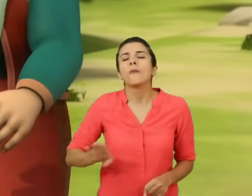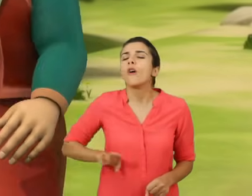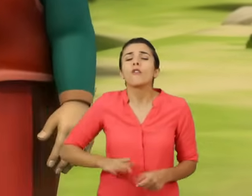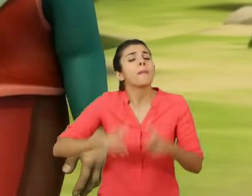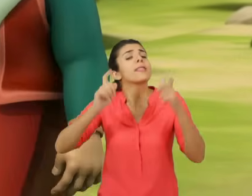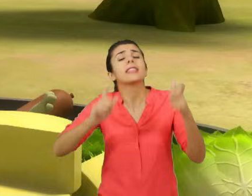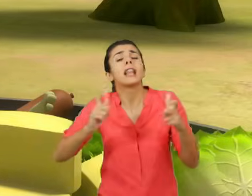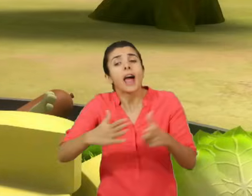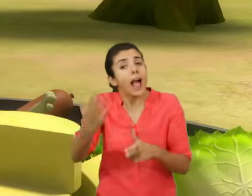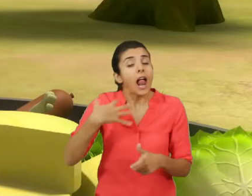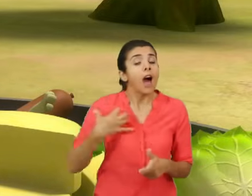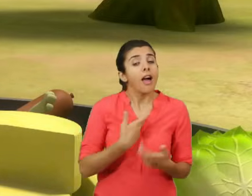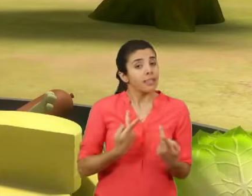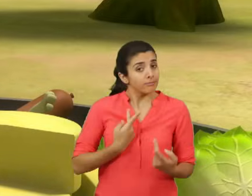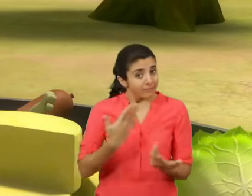Gel annene.